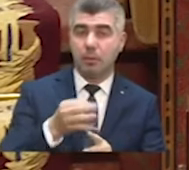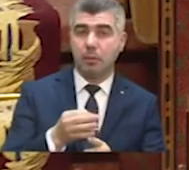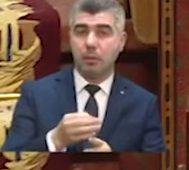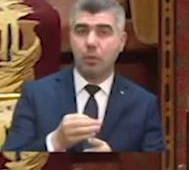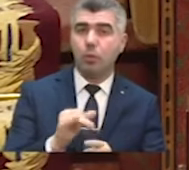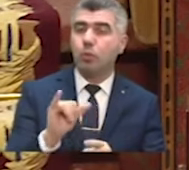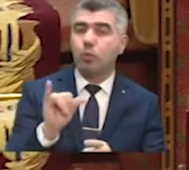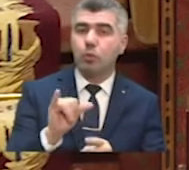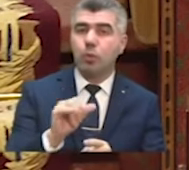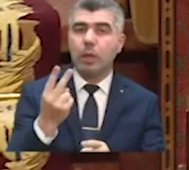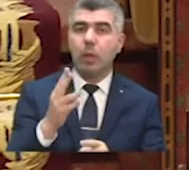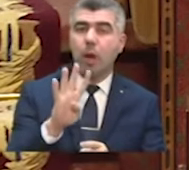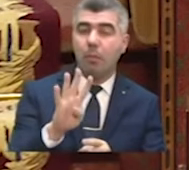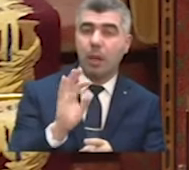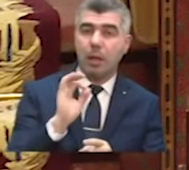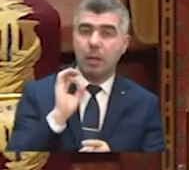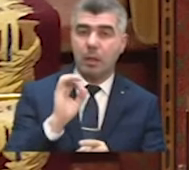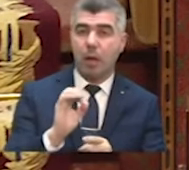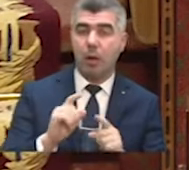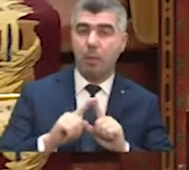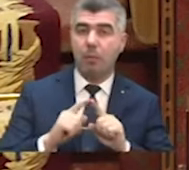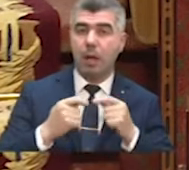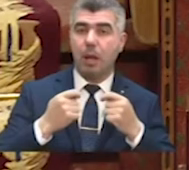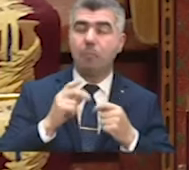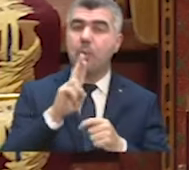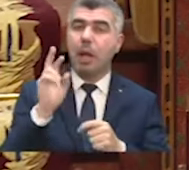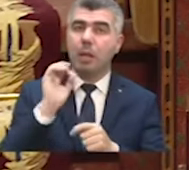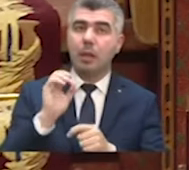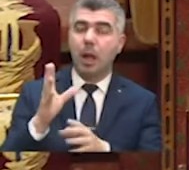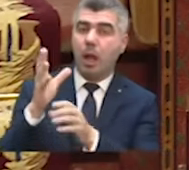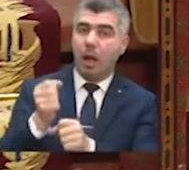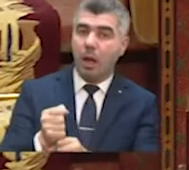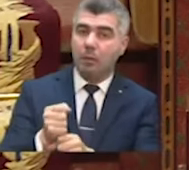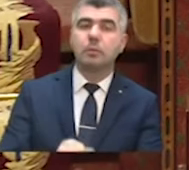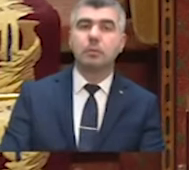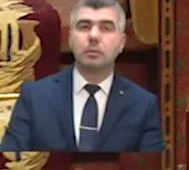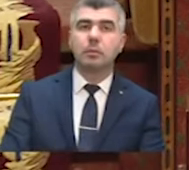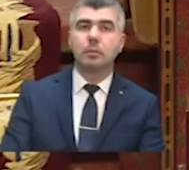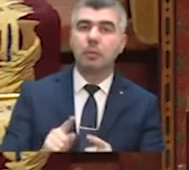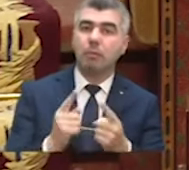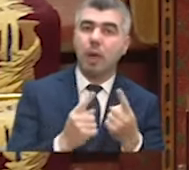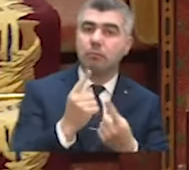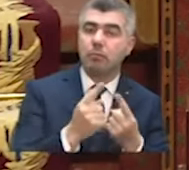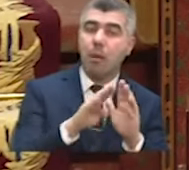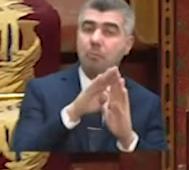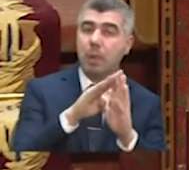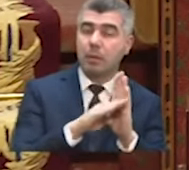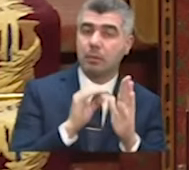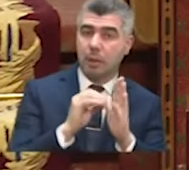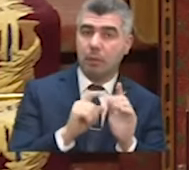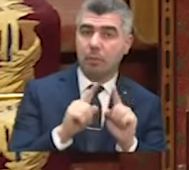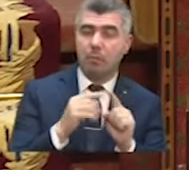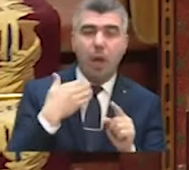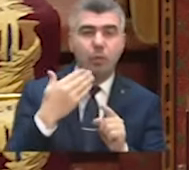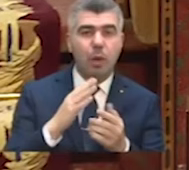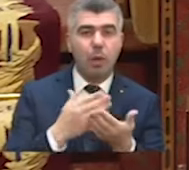نمشيو لفصل 42 من الدستور نحكموا جلالة الملك، واش أننا نبقاو نضغطوا بطرق ملتوية على المكتب، حنا عندنا الحرج